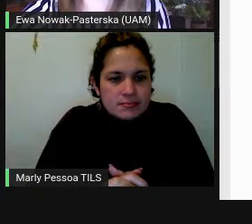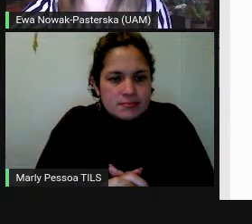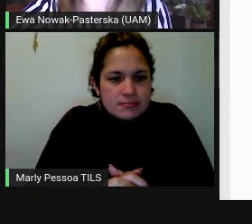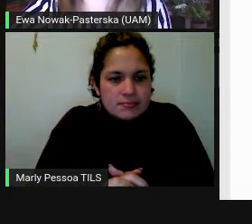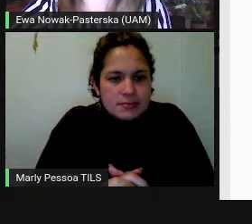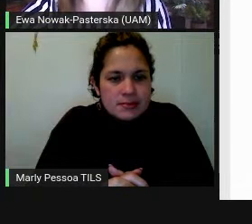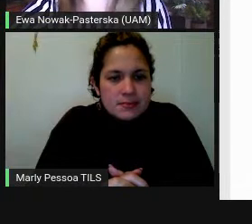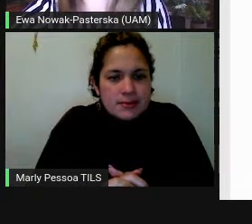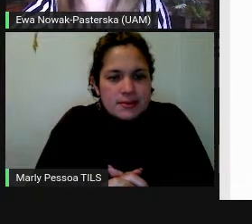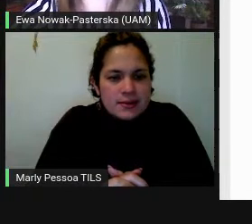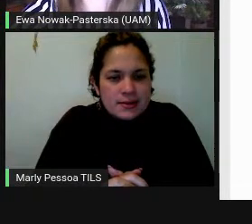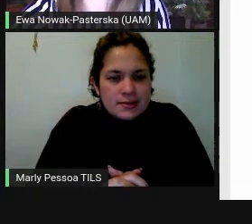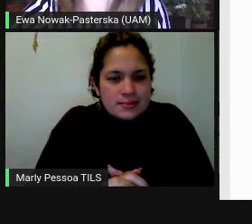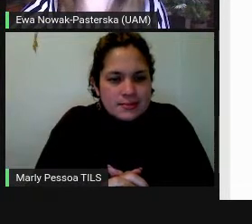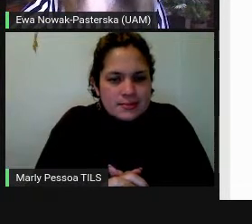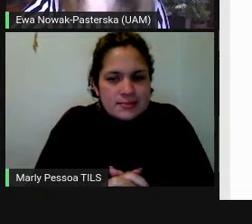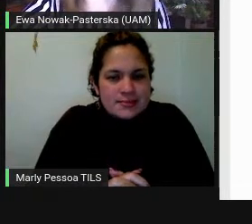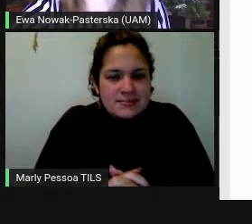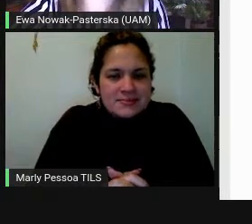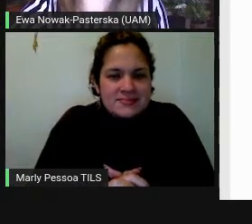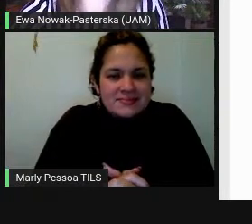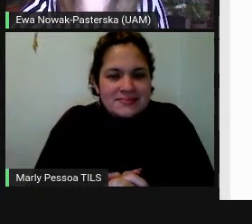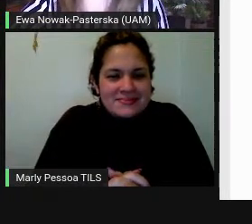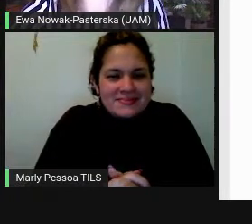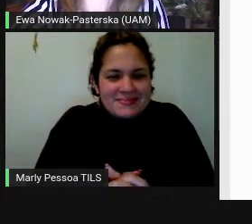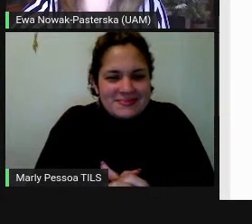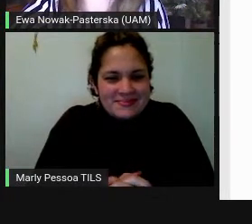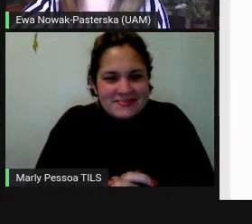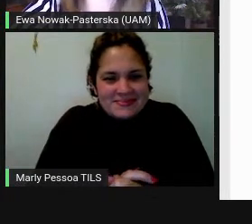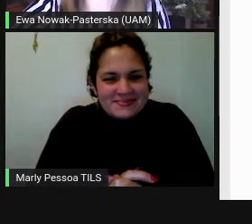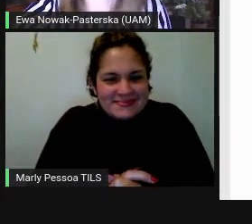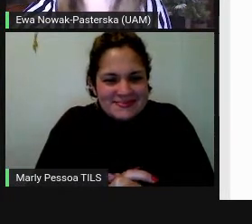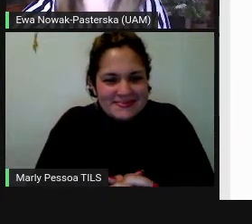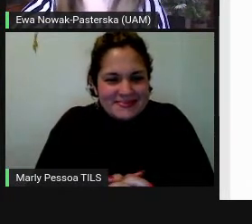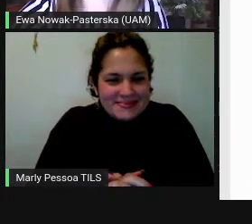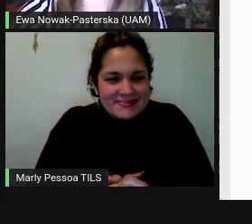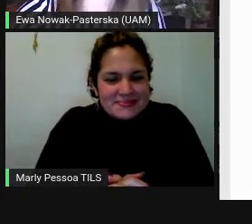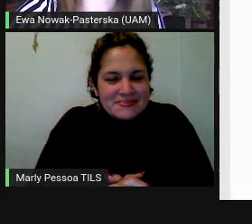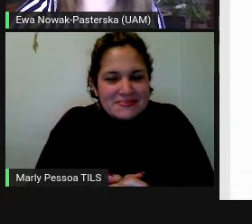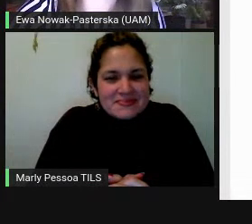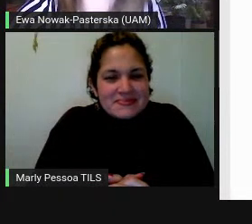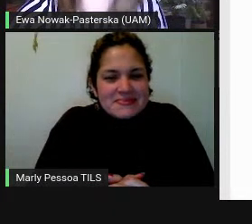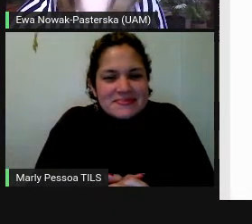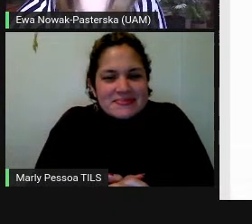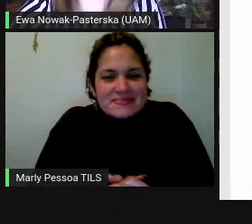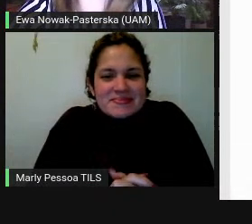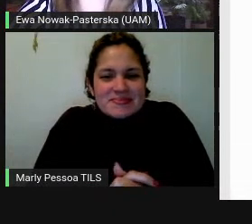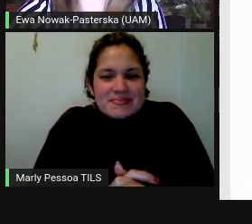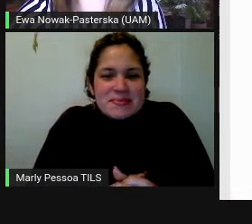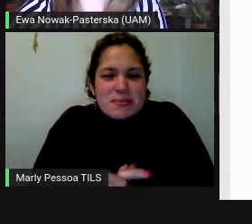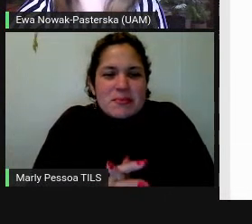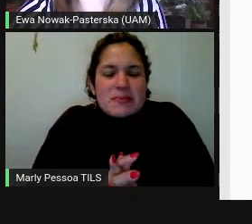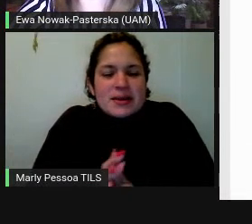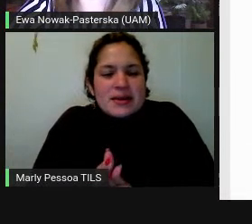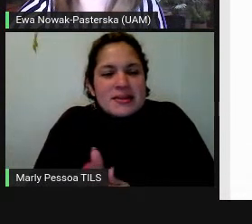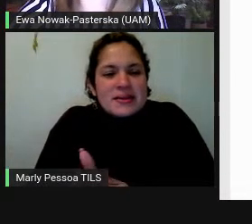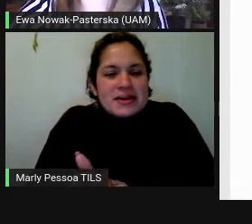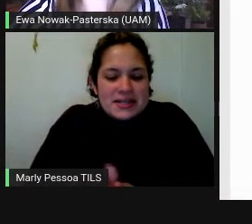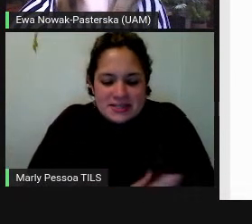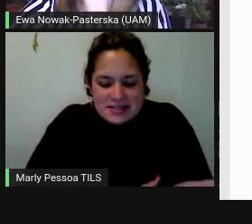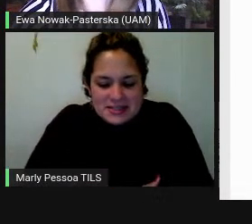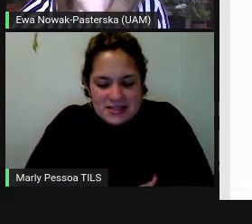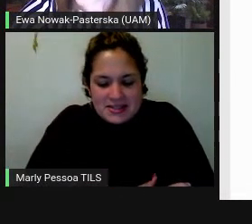fornal, fornalski, wiosło właśnie wiosłowski, piórko piórkowski, kwiatek kwiatkowski,